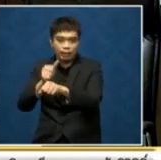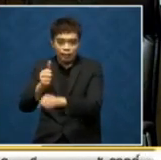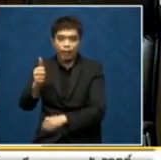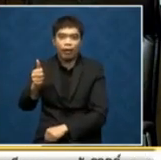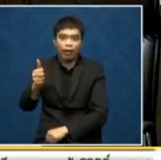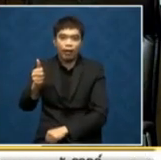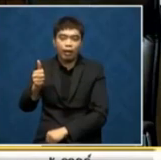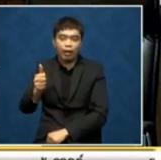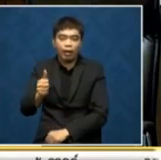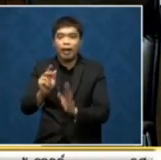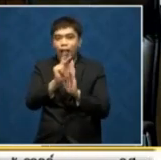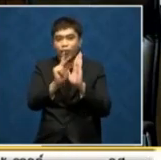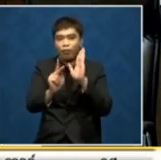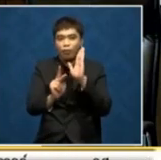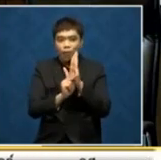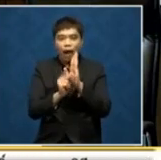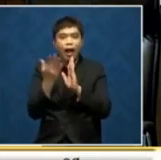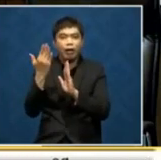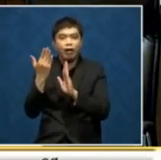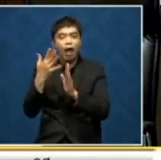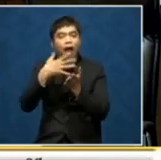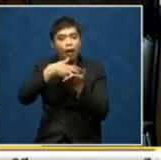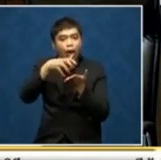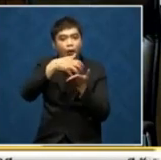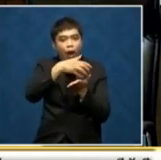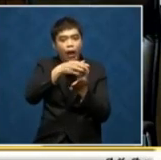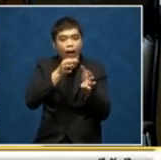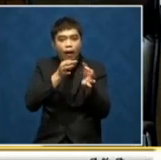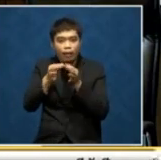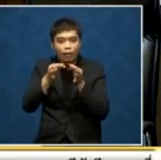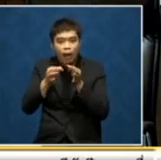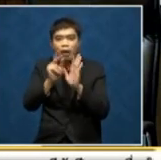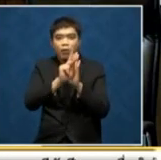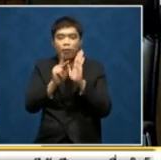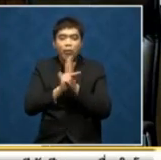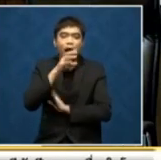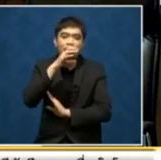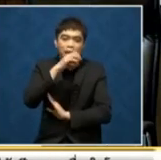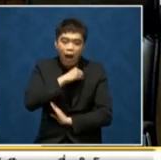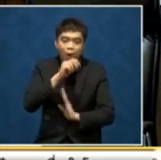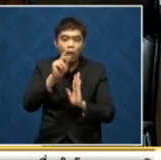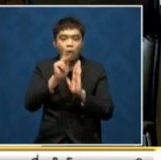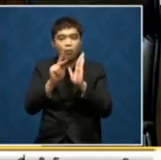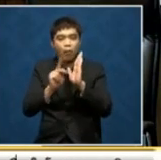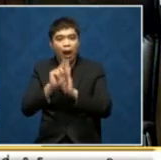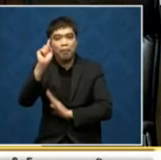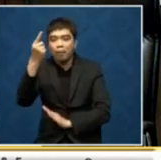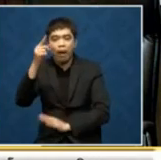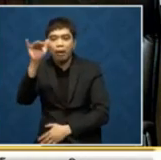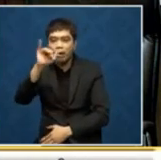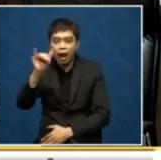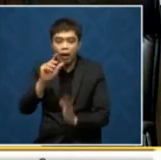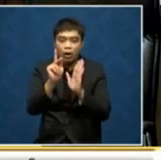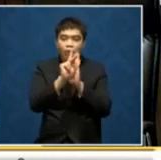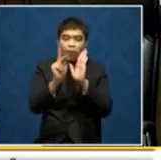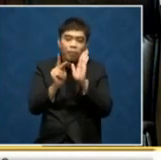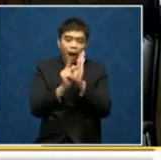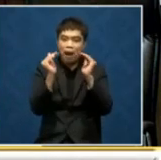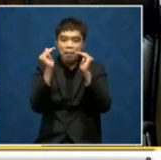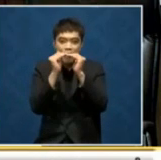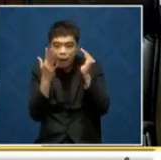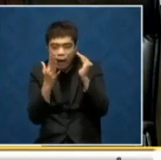กฎหมายแน่นอนว่าหลายท่านพูดไปแล้วนะกฎหมายที่ยังเอ่อล้าหลังนะฮะที่ไม่ทันสมัยที่ไม่เป็นธรรมกับพี่น้องประชาชนก็สมควรที่จะ